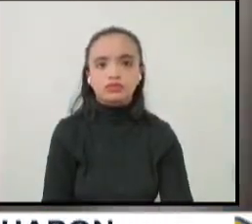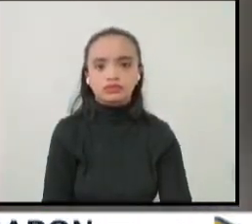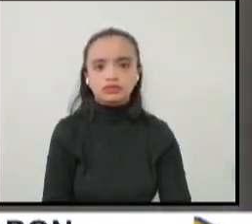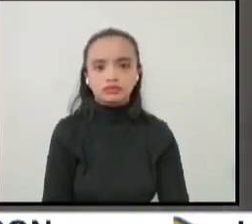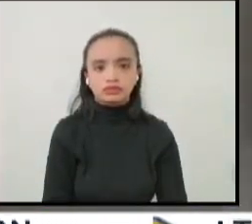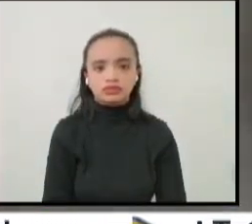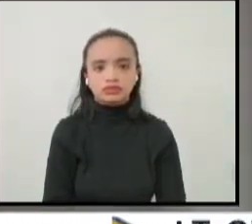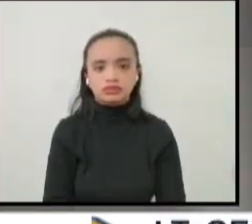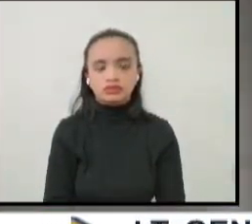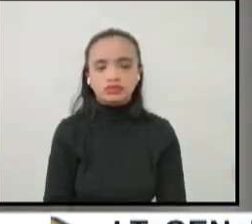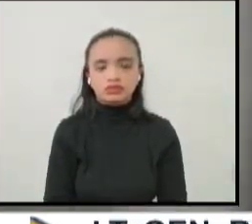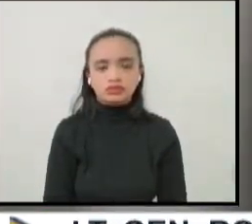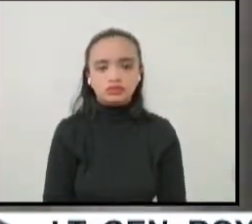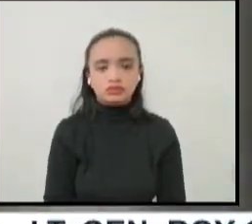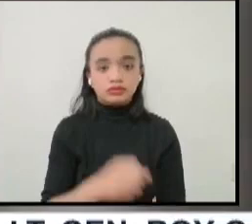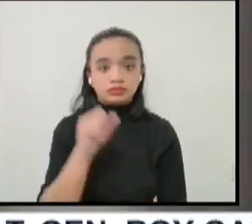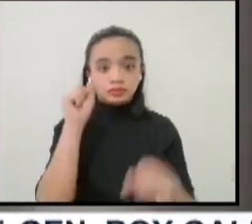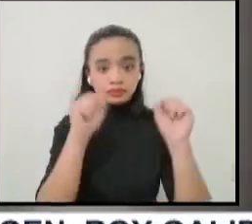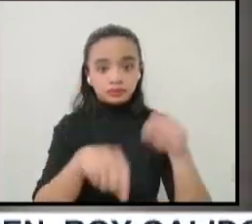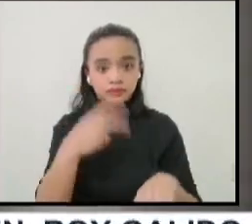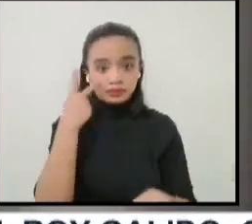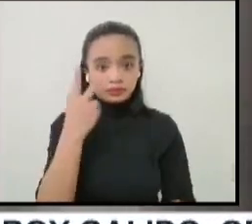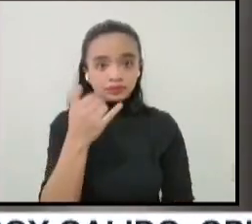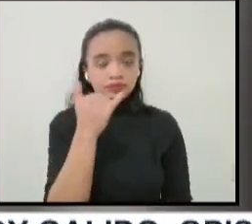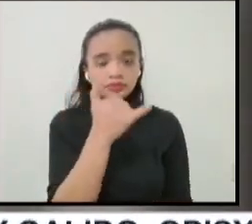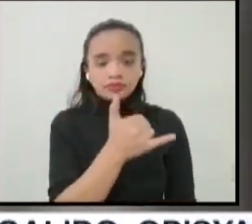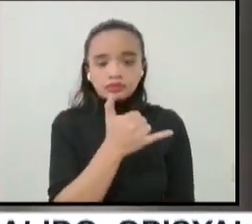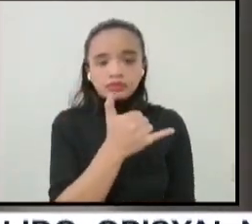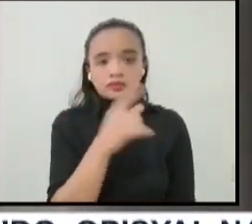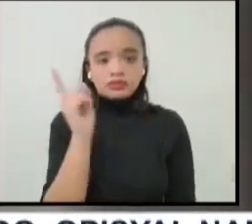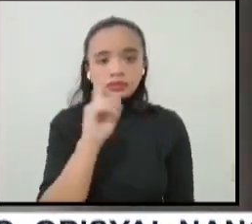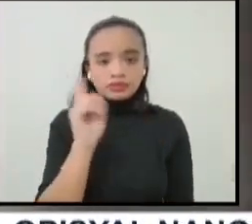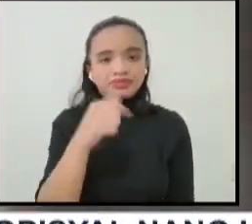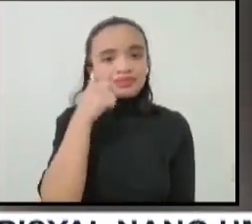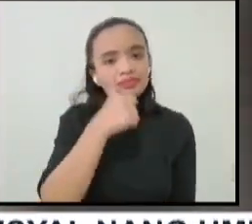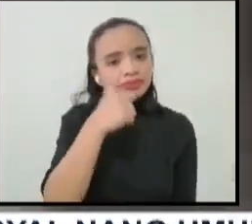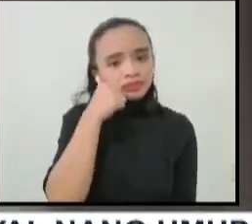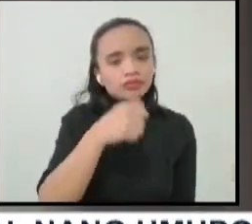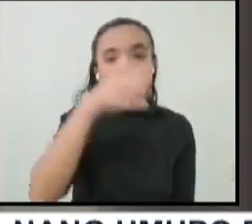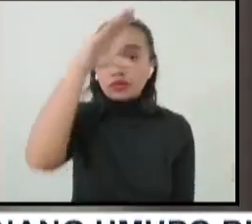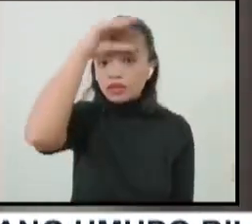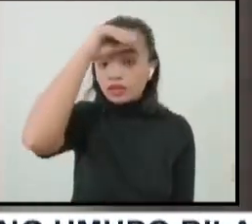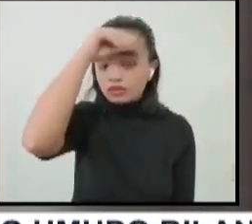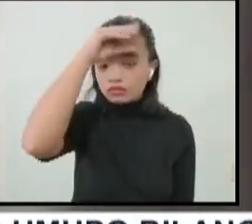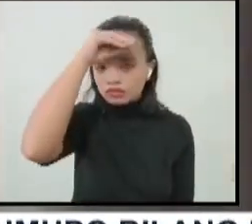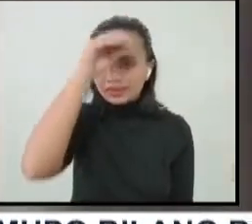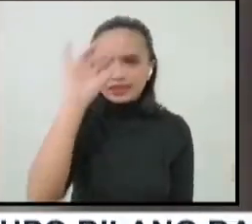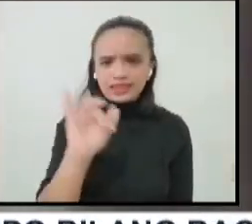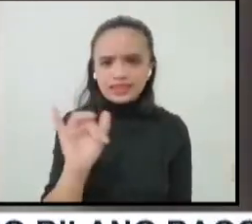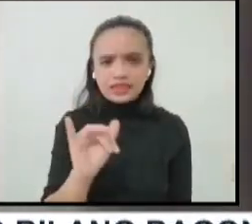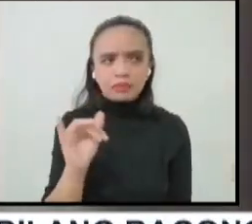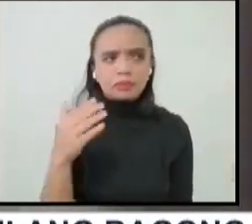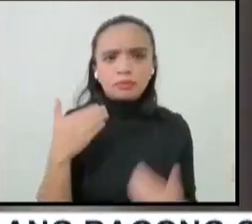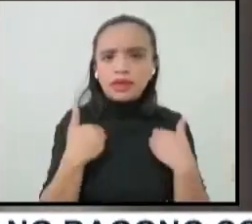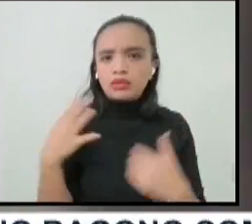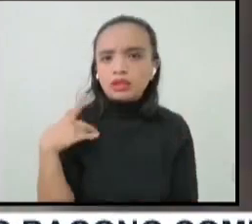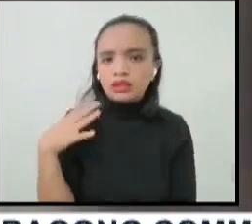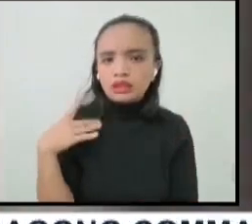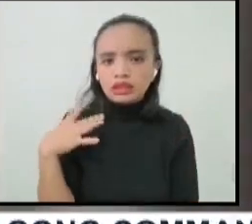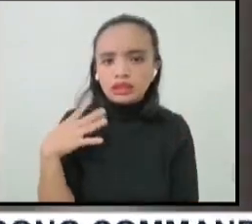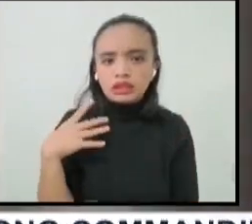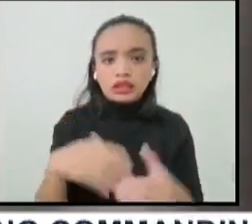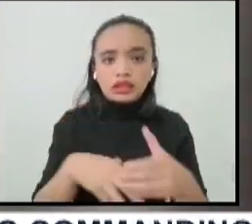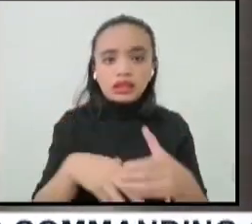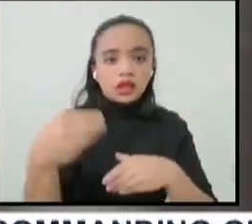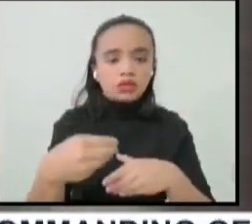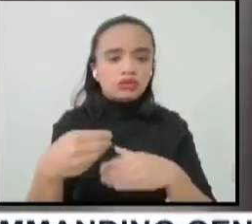Makikita sa kuha ng CCTV na ito ang isang babae at lalaki na parang may hinihintay sa labas ng isang compound sa Barangay